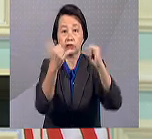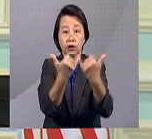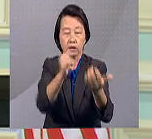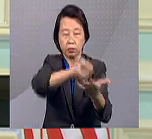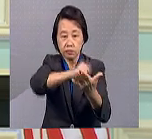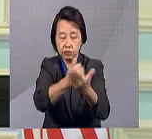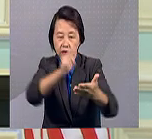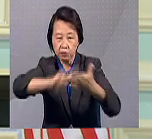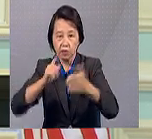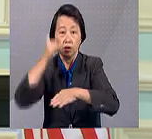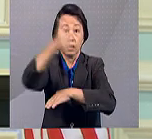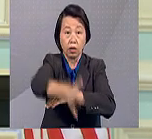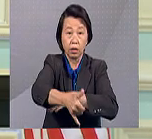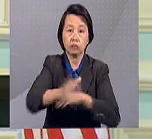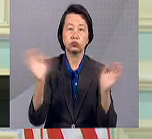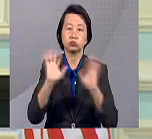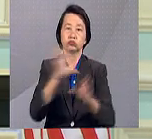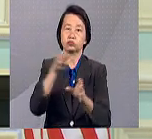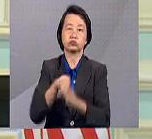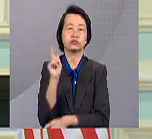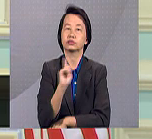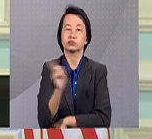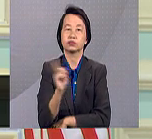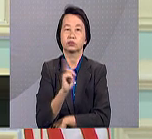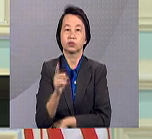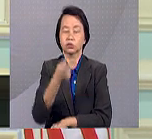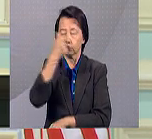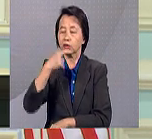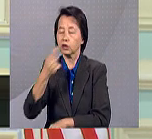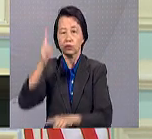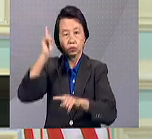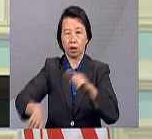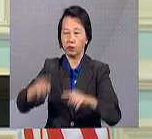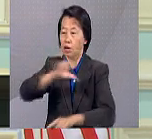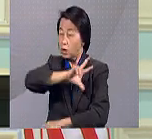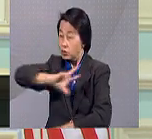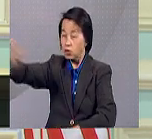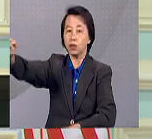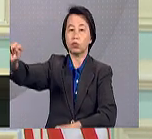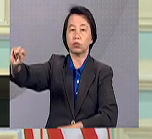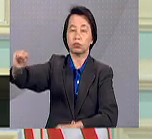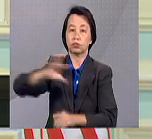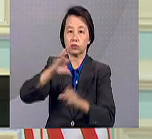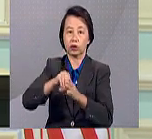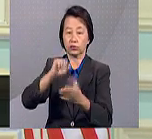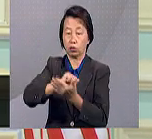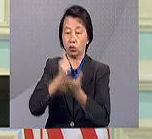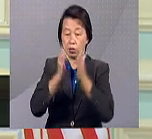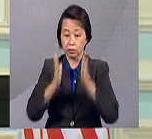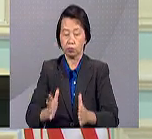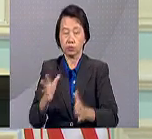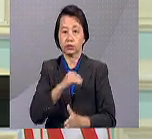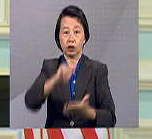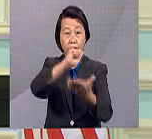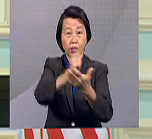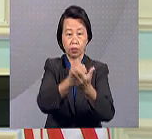dan sebagainya, tentu tidak termasuklah. Sebab kita dah kata tidak dibenarkan sama sekali, termasuk auditor. Malah audit